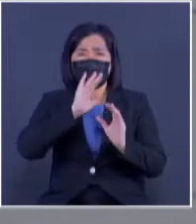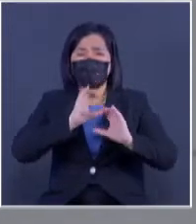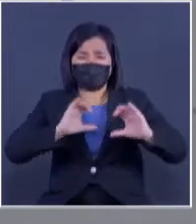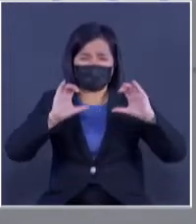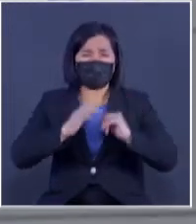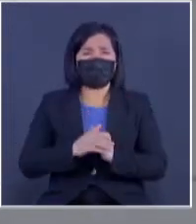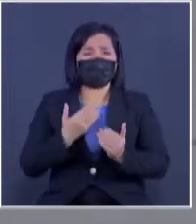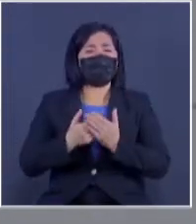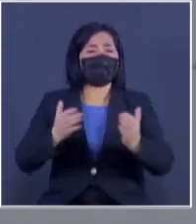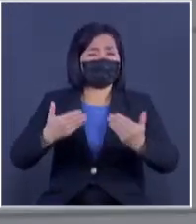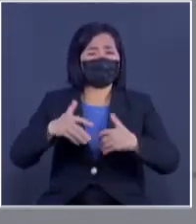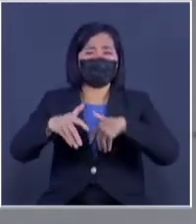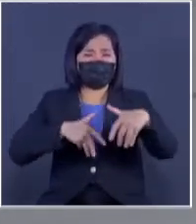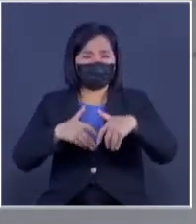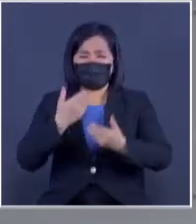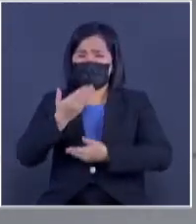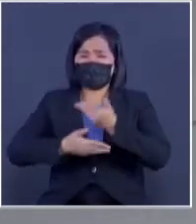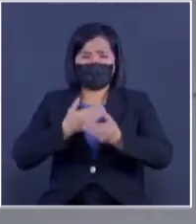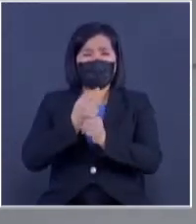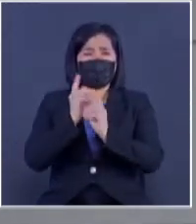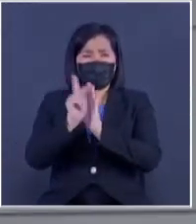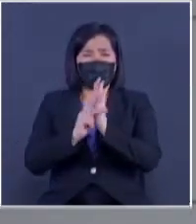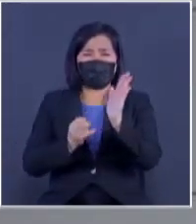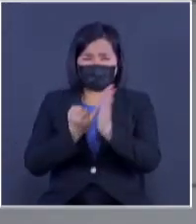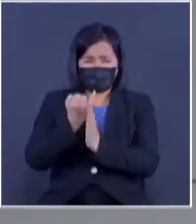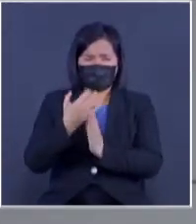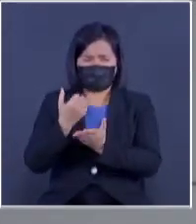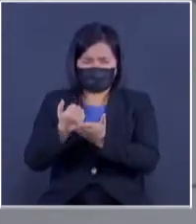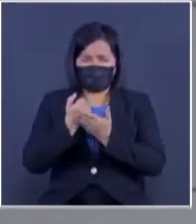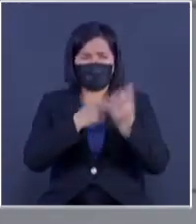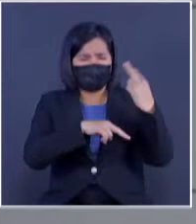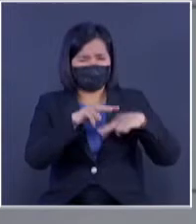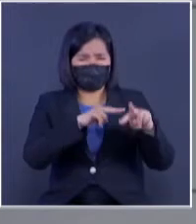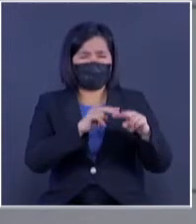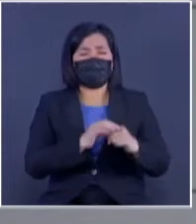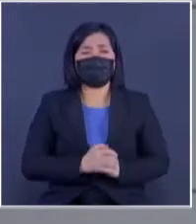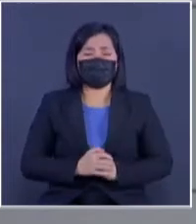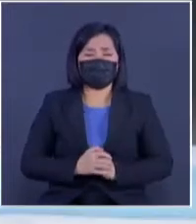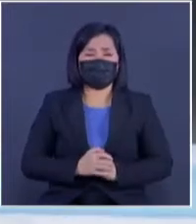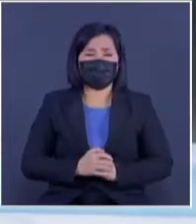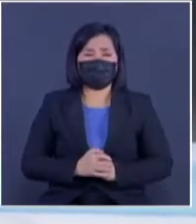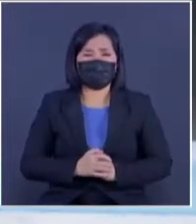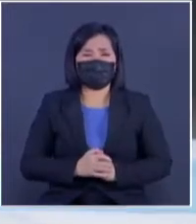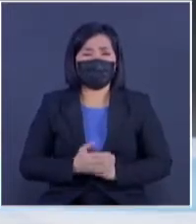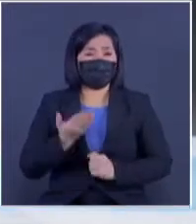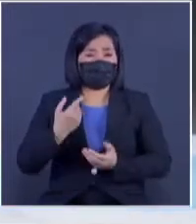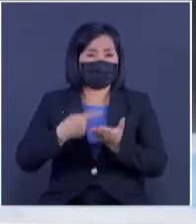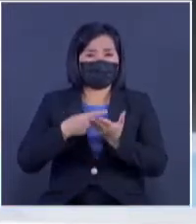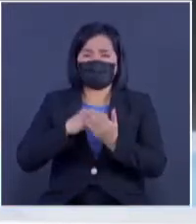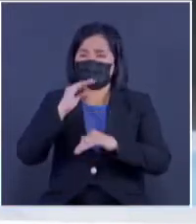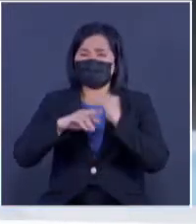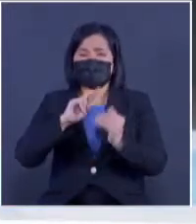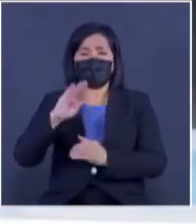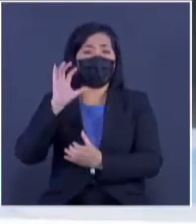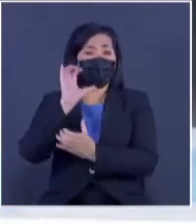รายได้ท้องถิ่นและร้านค้าที่เขาขายอย่างถูกกฎหมายโดยนายชัยยุทธคำคุณที่ปรึกษาด้านพัฒนาระบบควบคุ